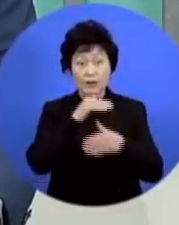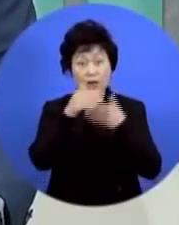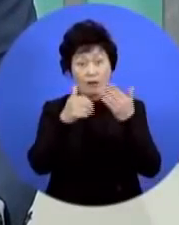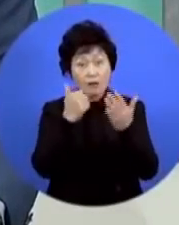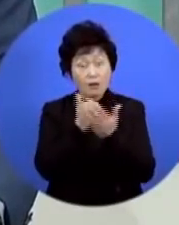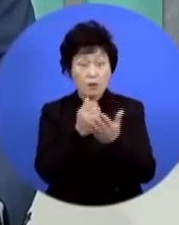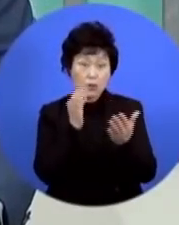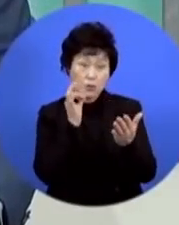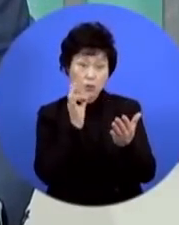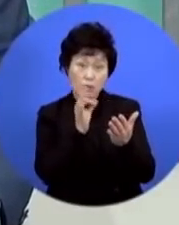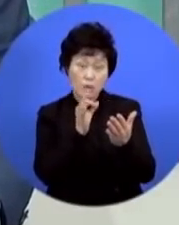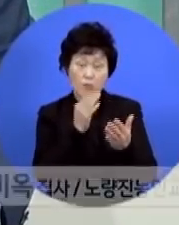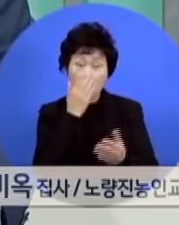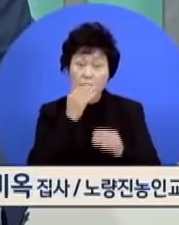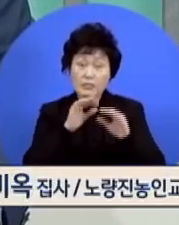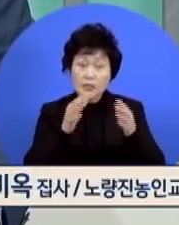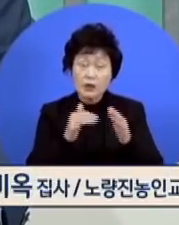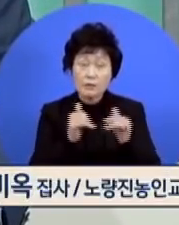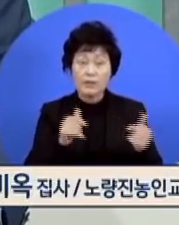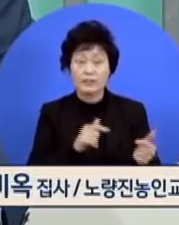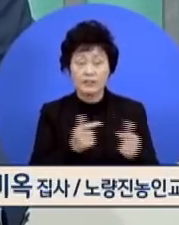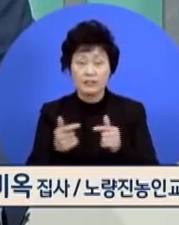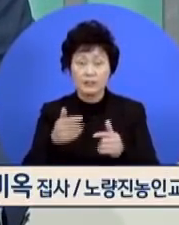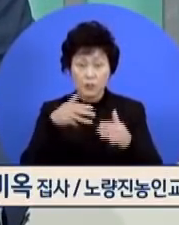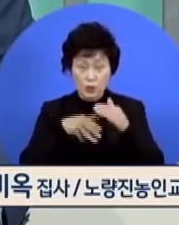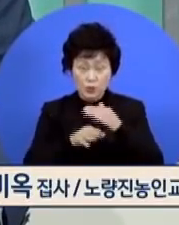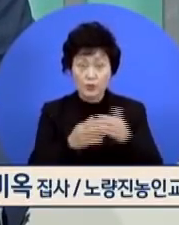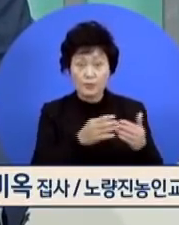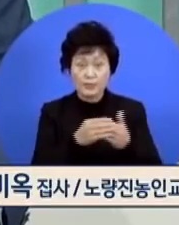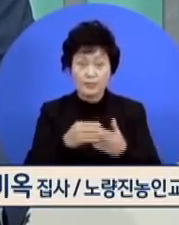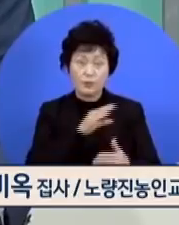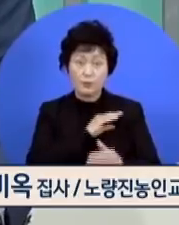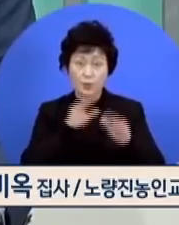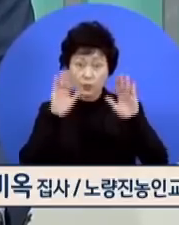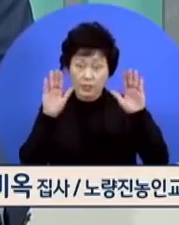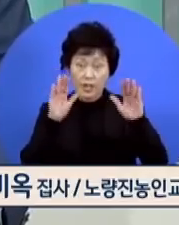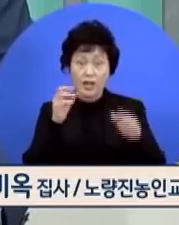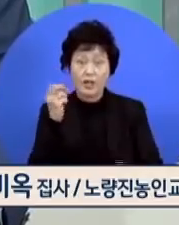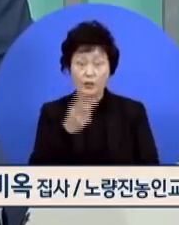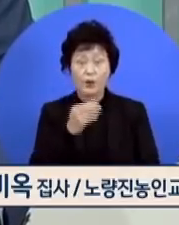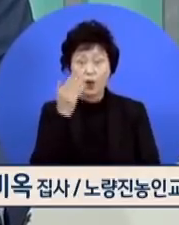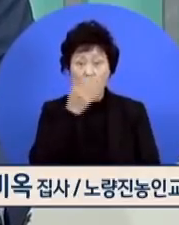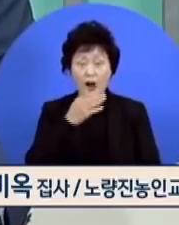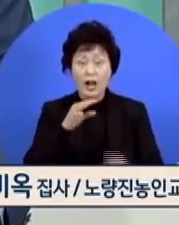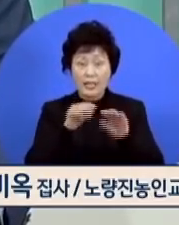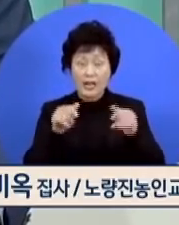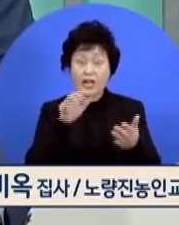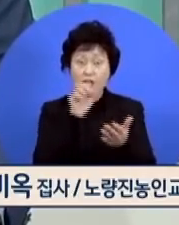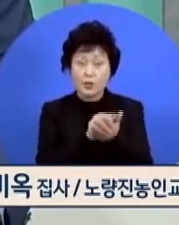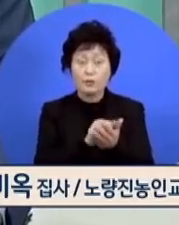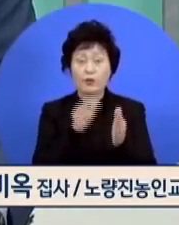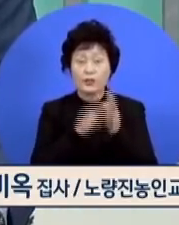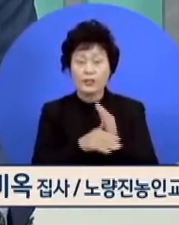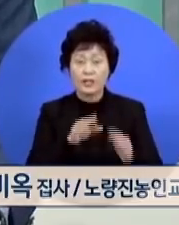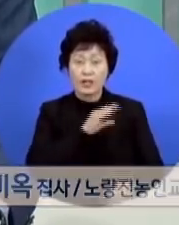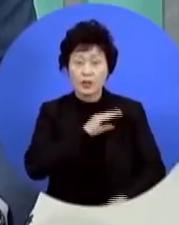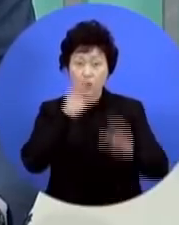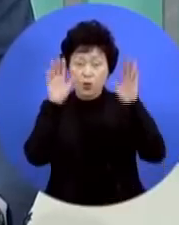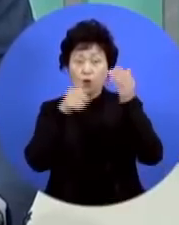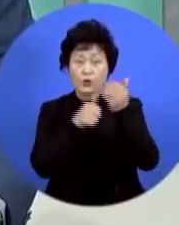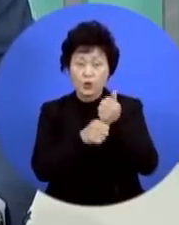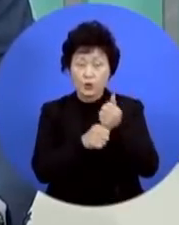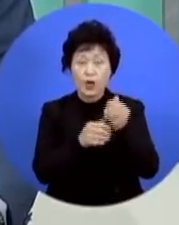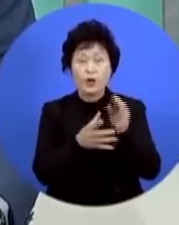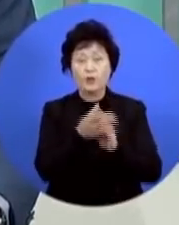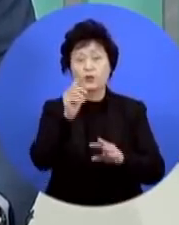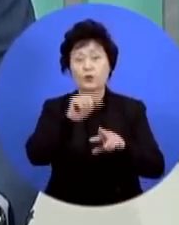성경을 보면 네. 우리 이스라엘 백성들의 출애굽을 이끈 모세, 네. 또 가나안 정복 시대 때 여호수아, 네. 그리고 또